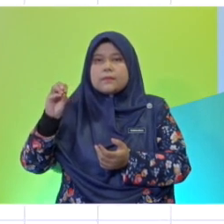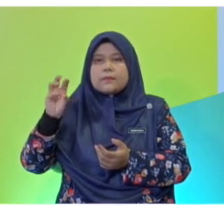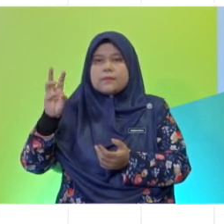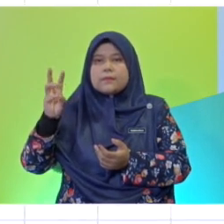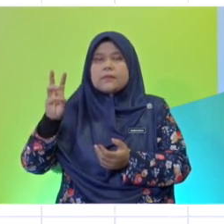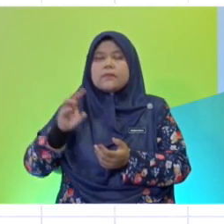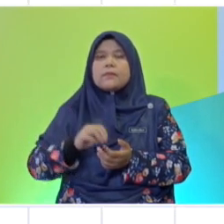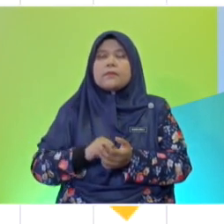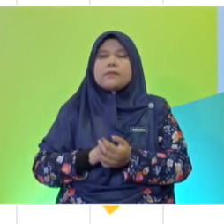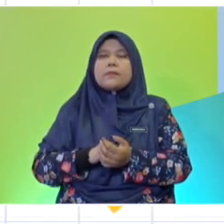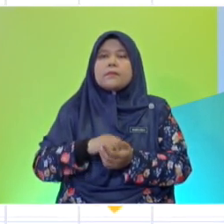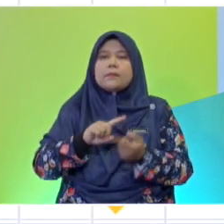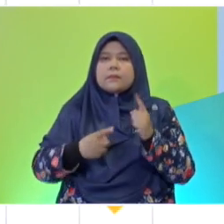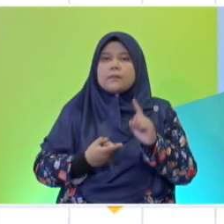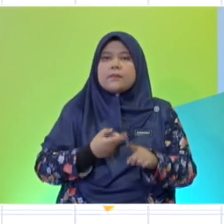saja